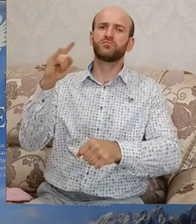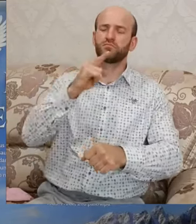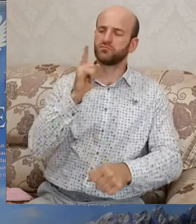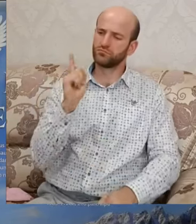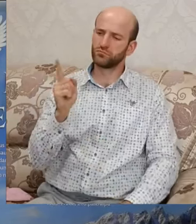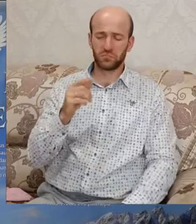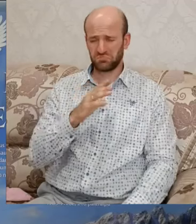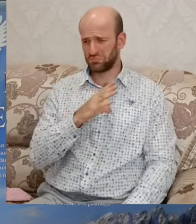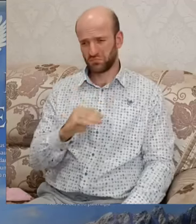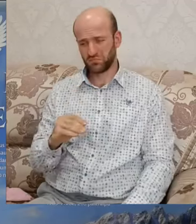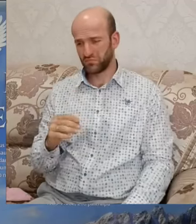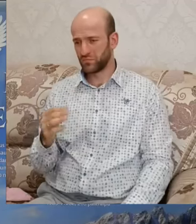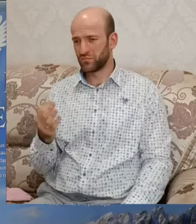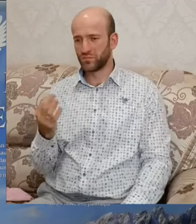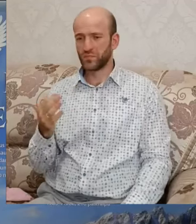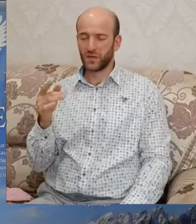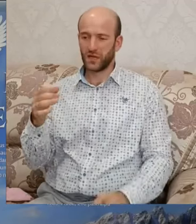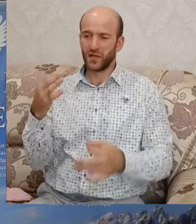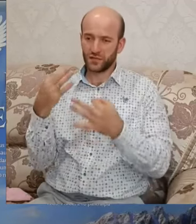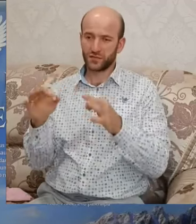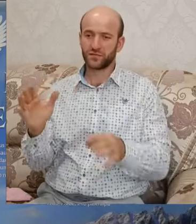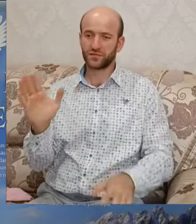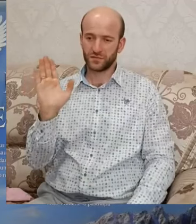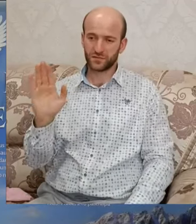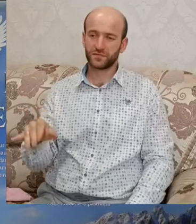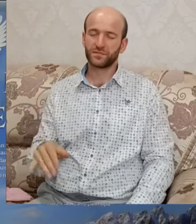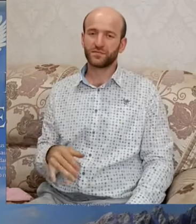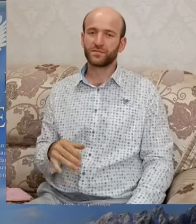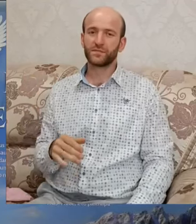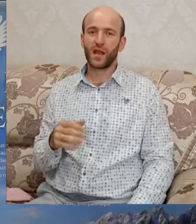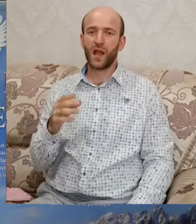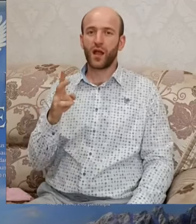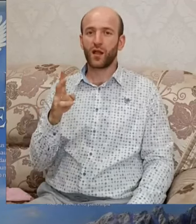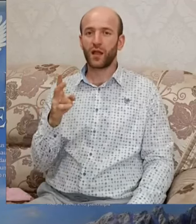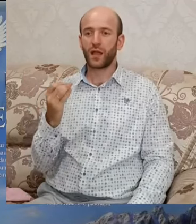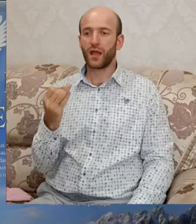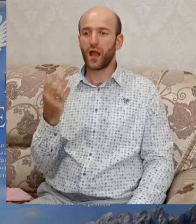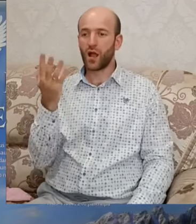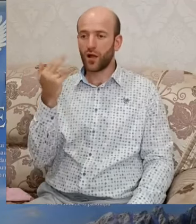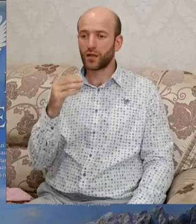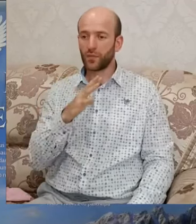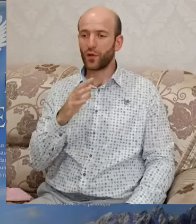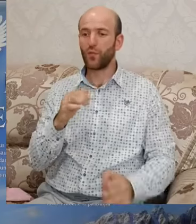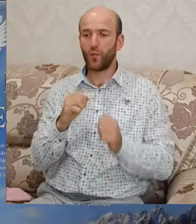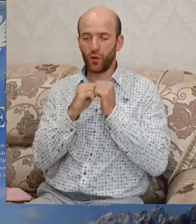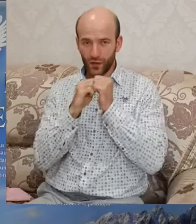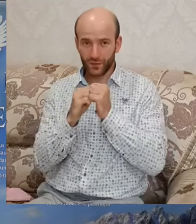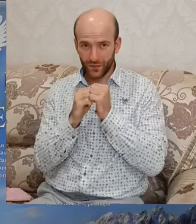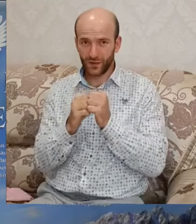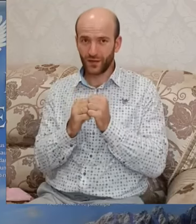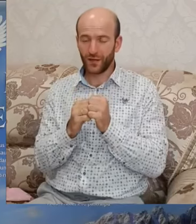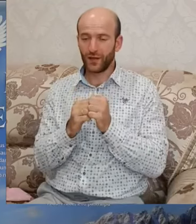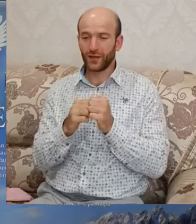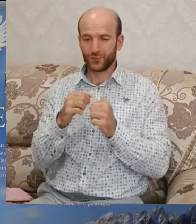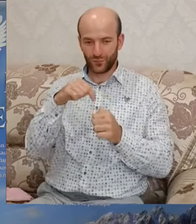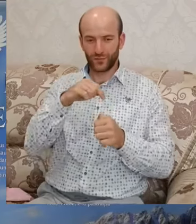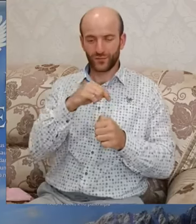malda, но когда была молитва, Dievas mums parodė, kad lėktuvas kyla. Бог нам показал, что самолет взлетает.